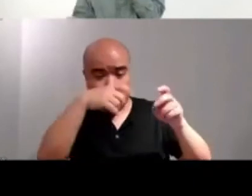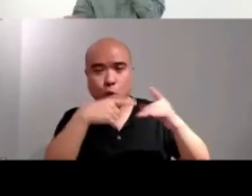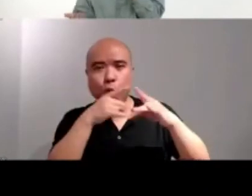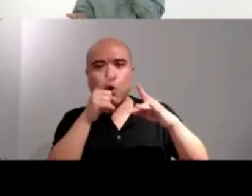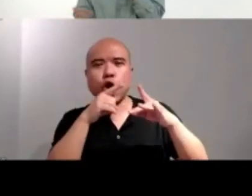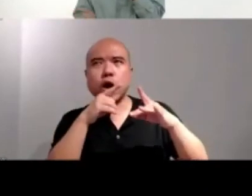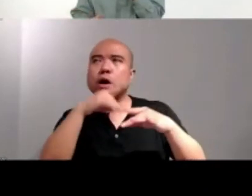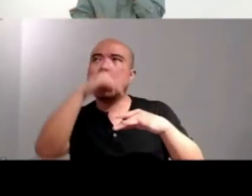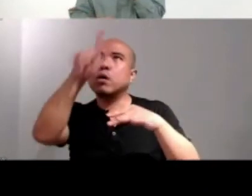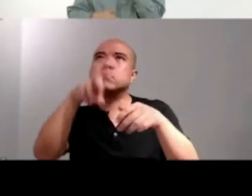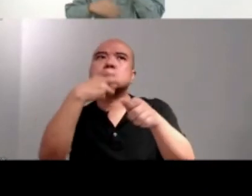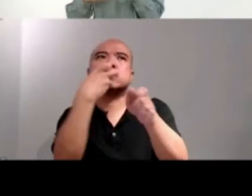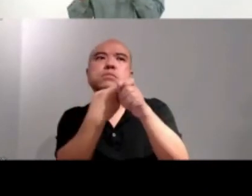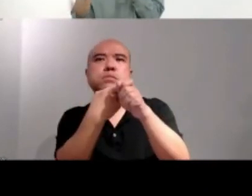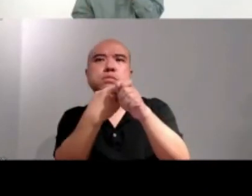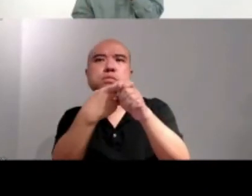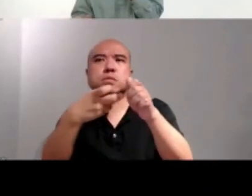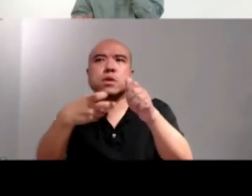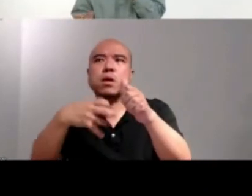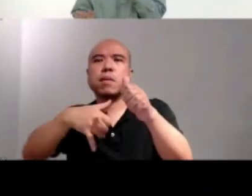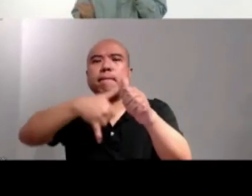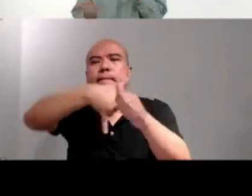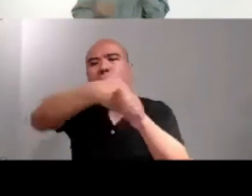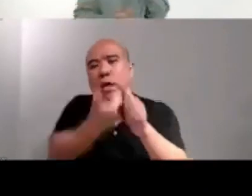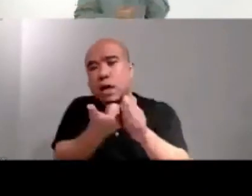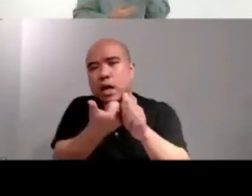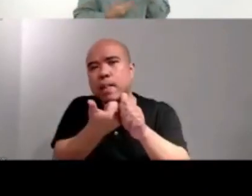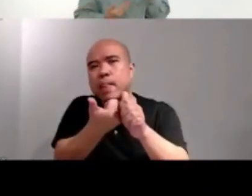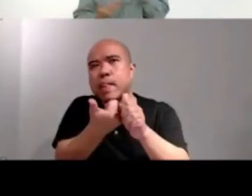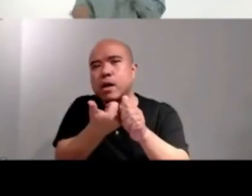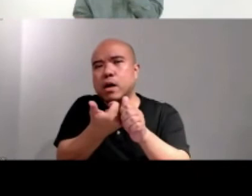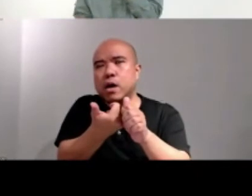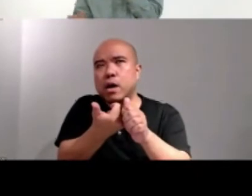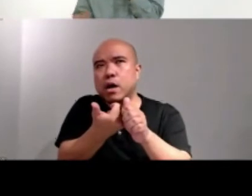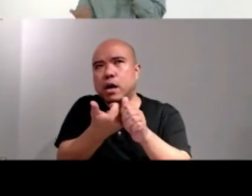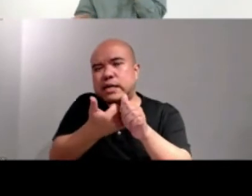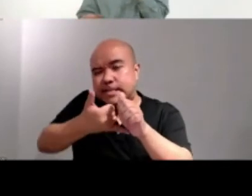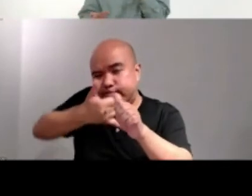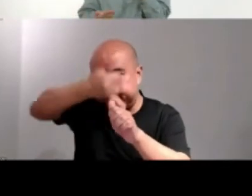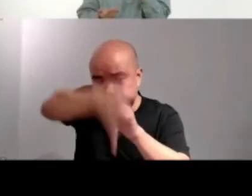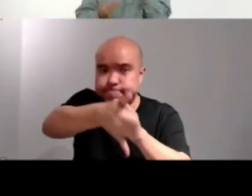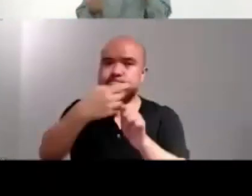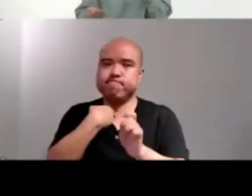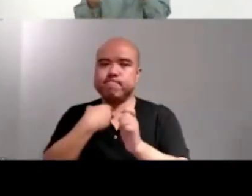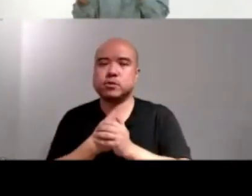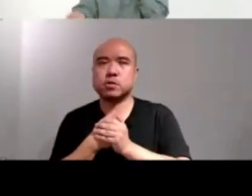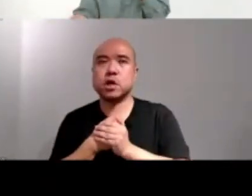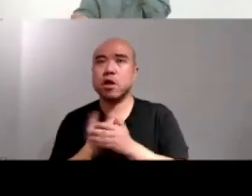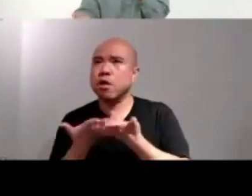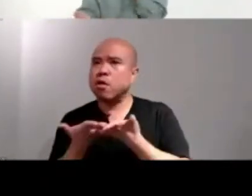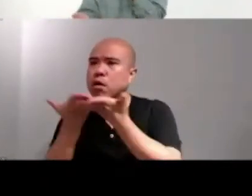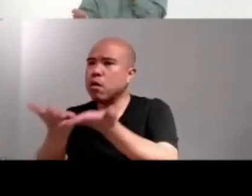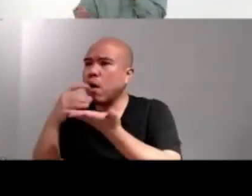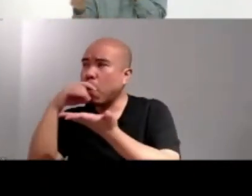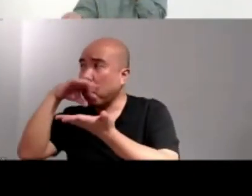倒，直至我们懂得怎样跳过去。即这句话呢可能香港人很理解到，但原来在非洲某一个角落他